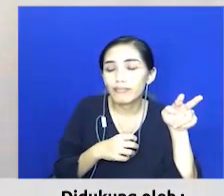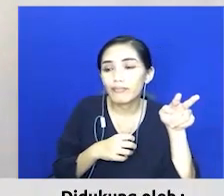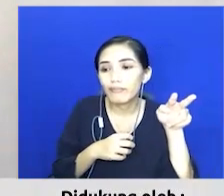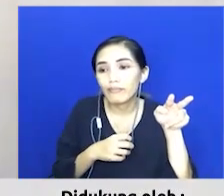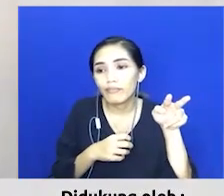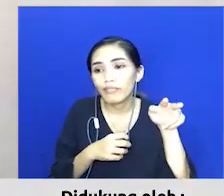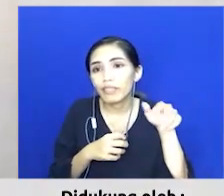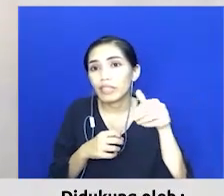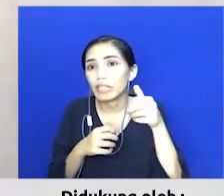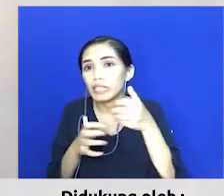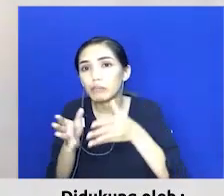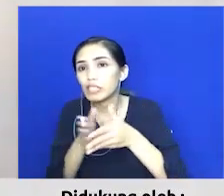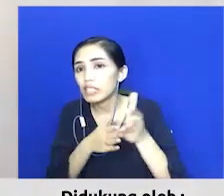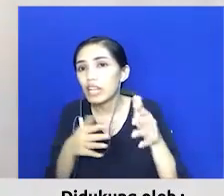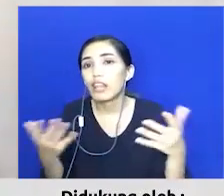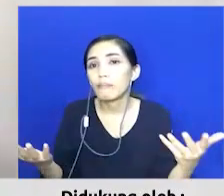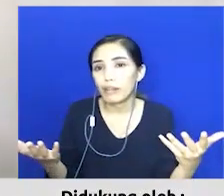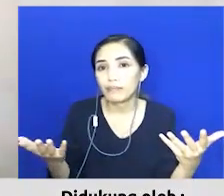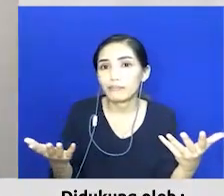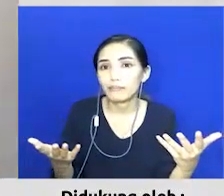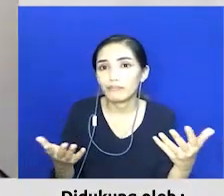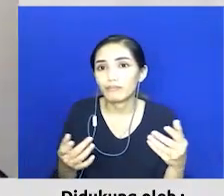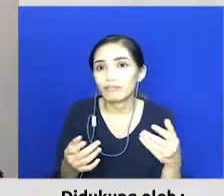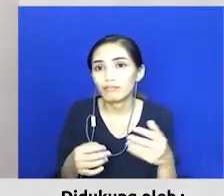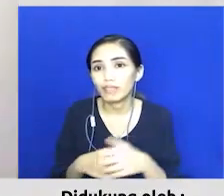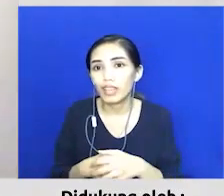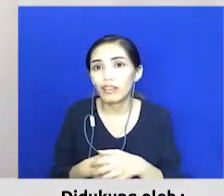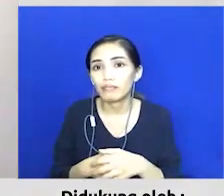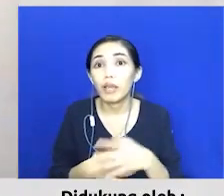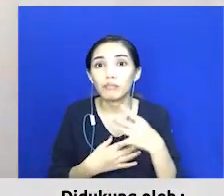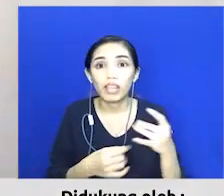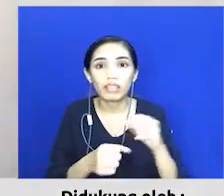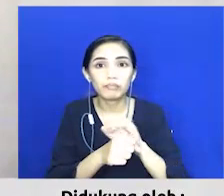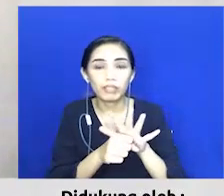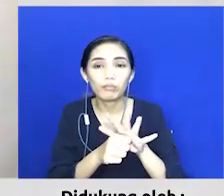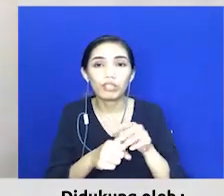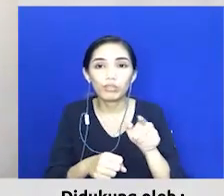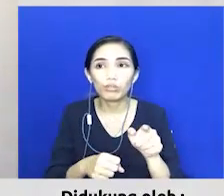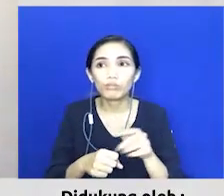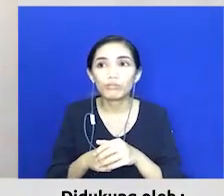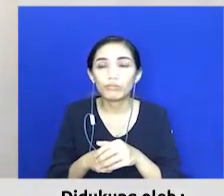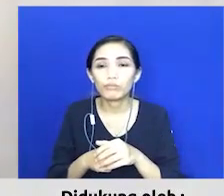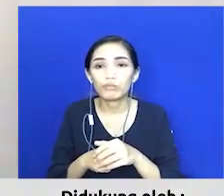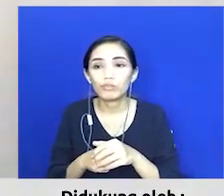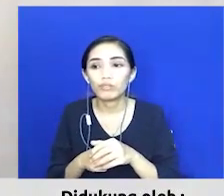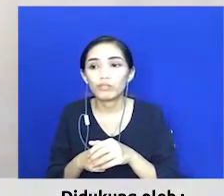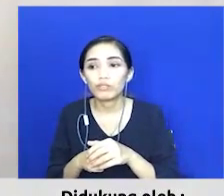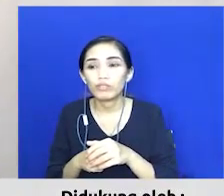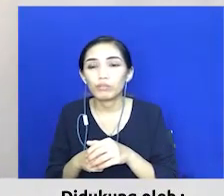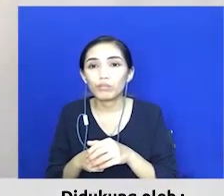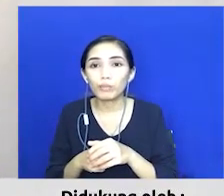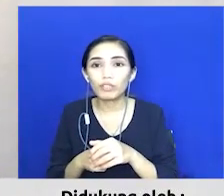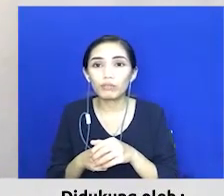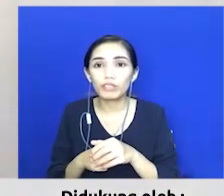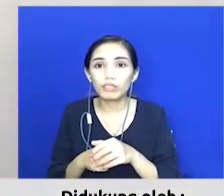apa yang bisa dilakukan gitu ya. Karena menarik sih pandemi ini, satu hal gitu, terlepas dari ya pingsannya